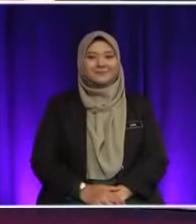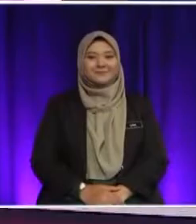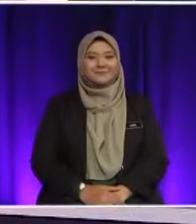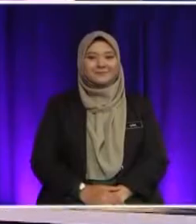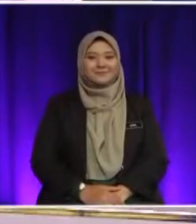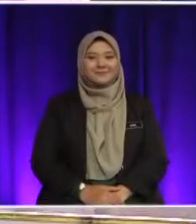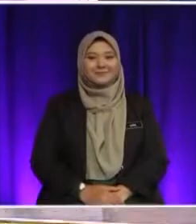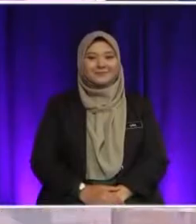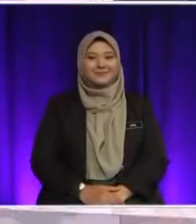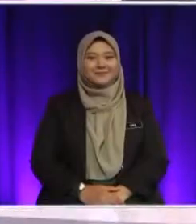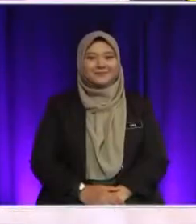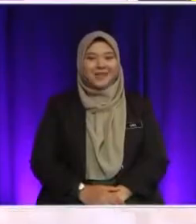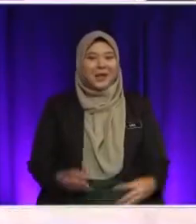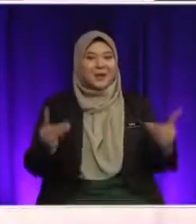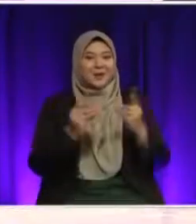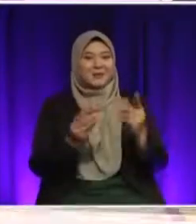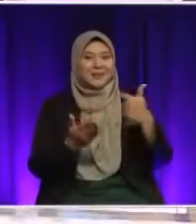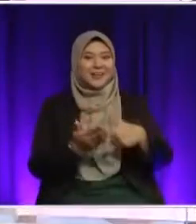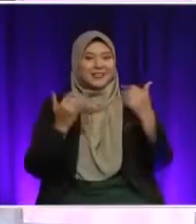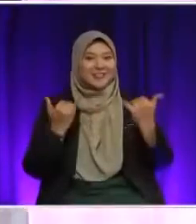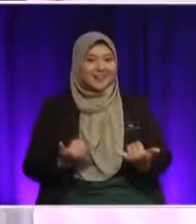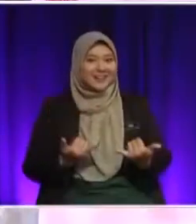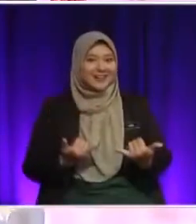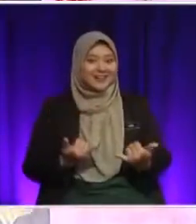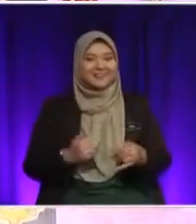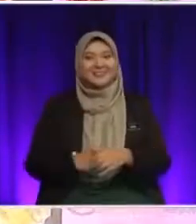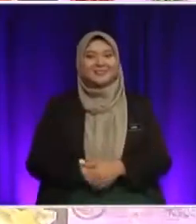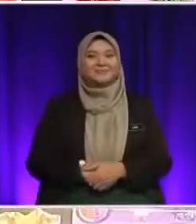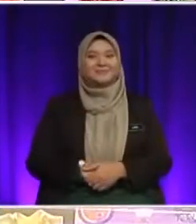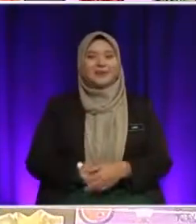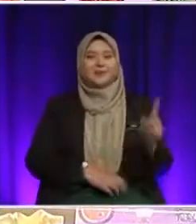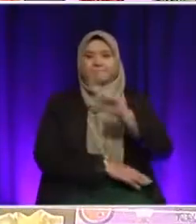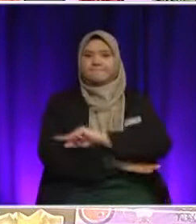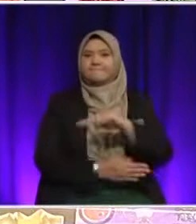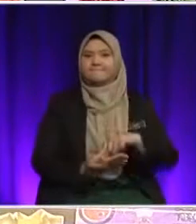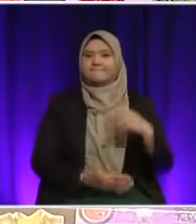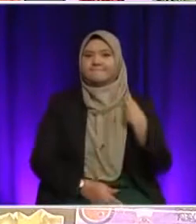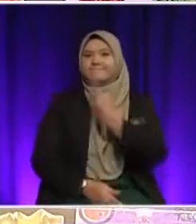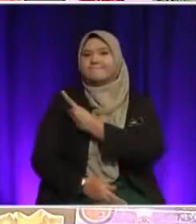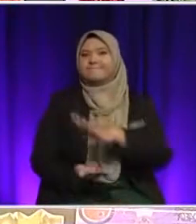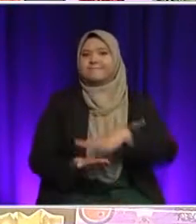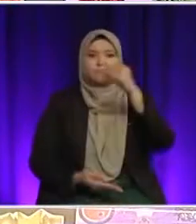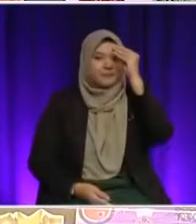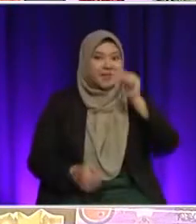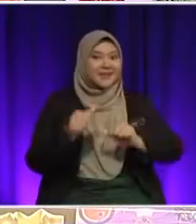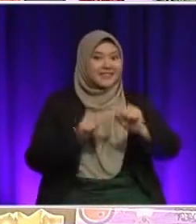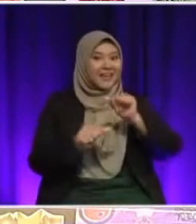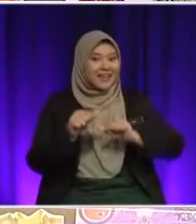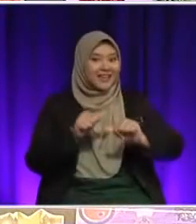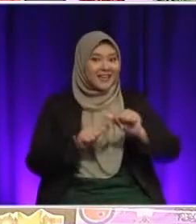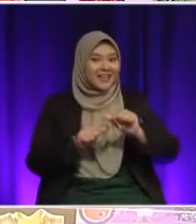kembali menonton slot menengah rendah di detectv KPM mata pelajaran kita pada hari ini adalah sains tingkatan satu